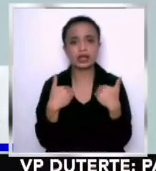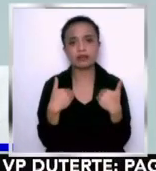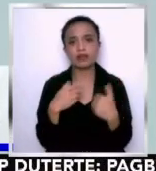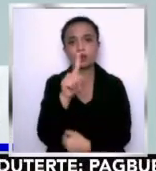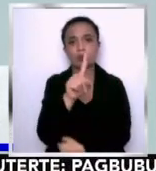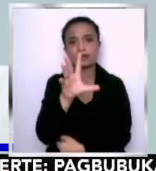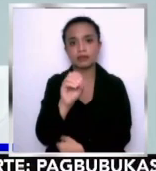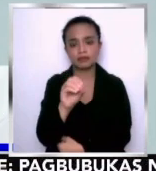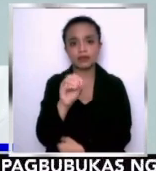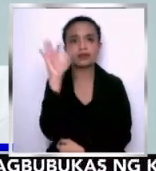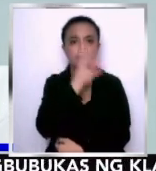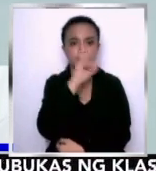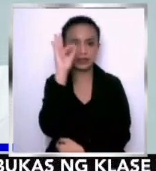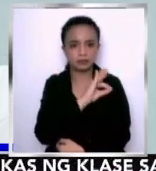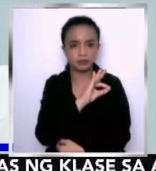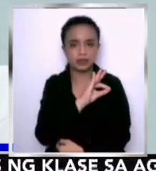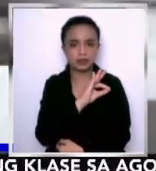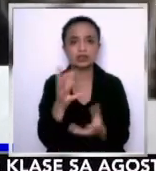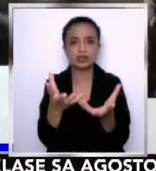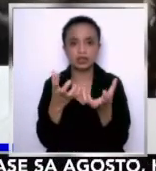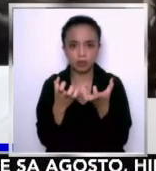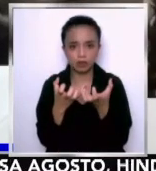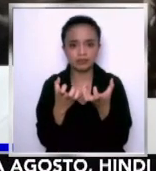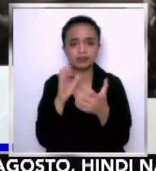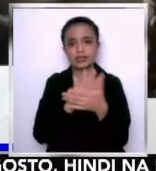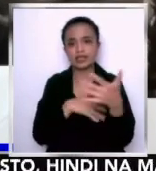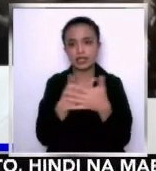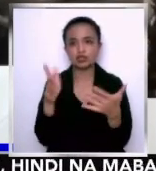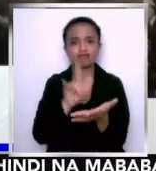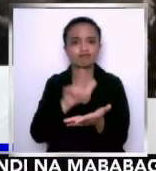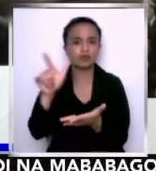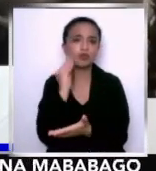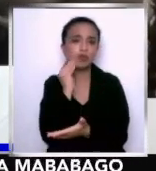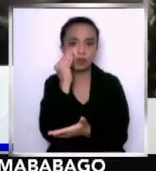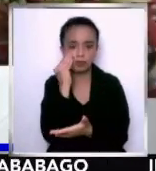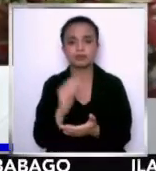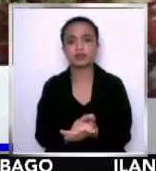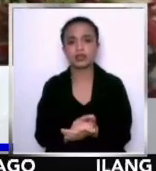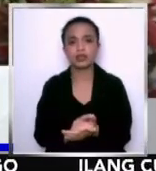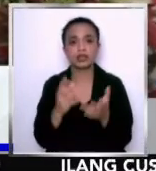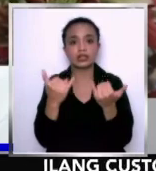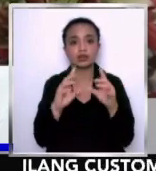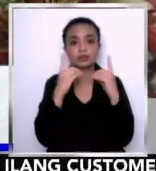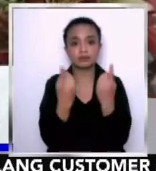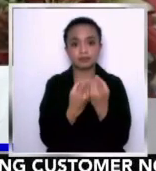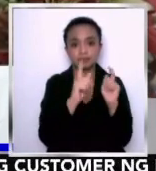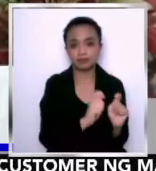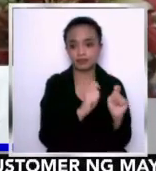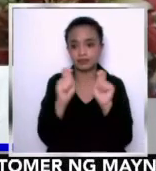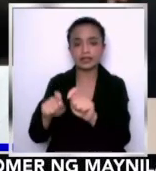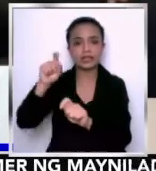ang nagpaabot ng intensyong ma-repatriate na. Habang nasa transition period ang departamento na kailangang matapos sa loob